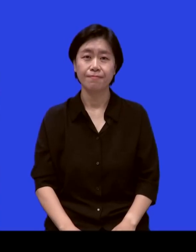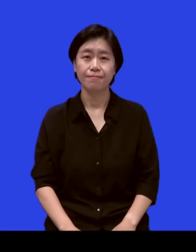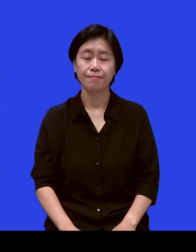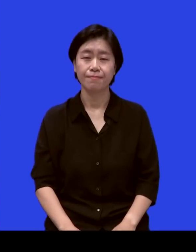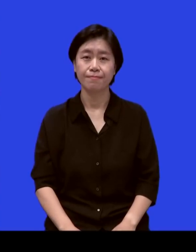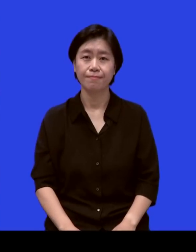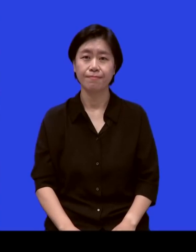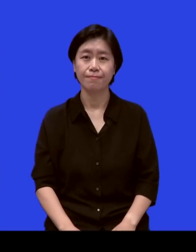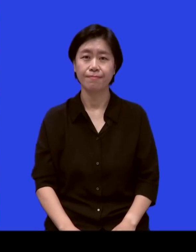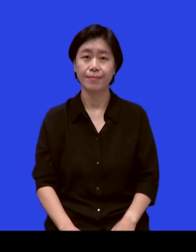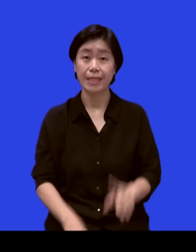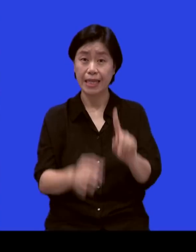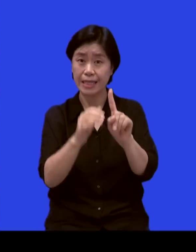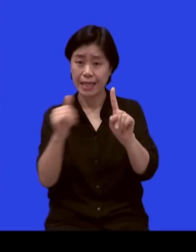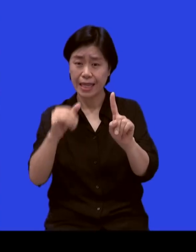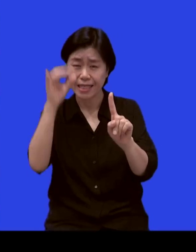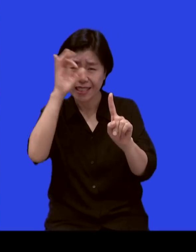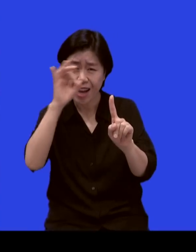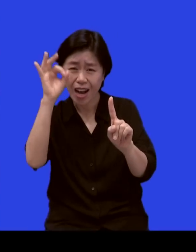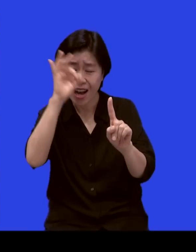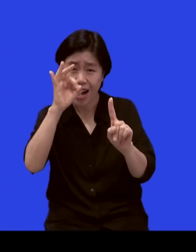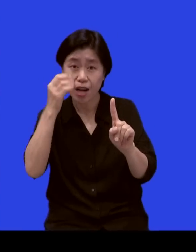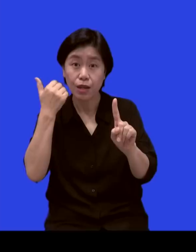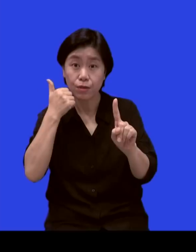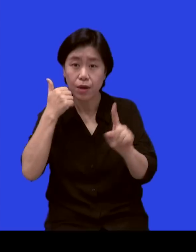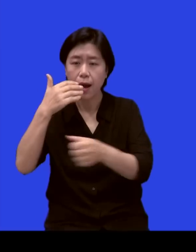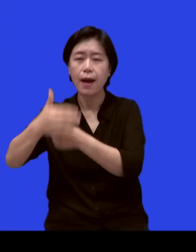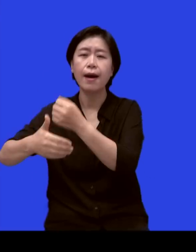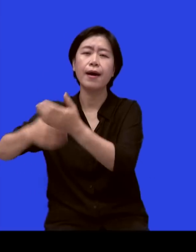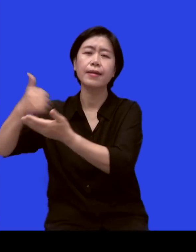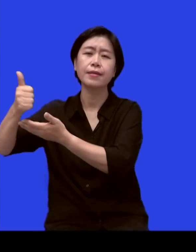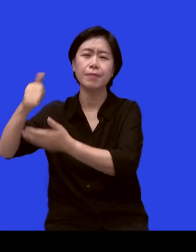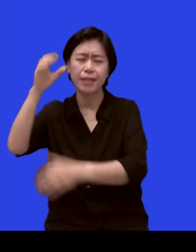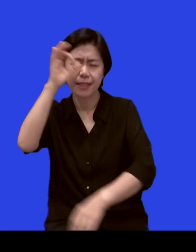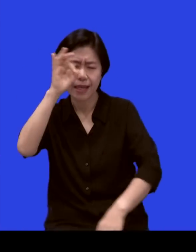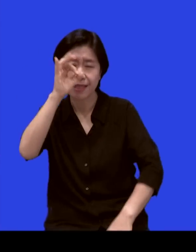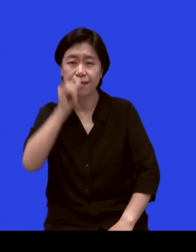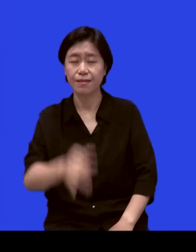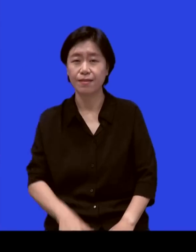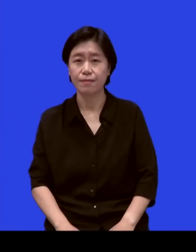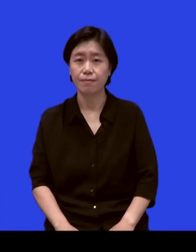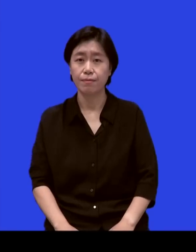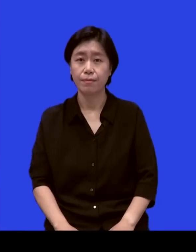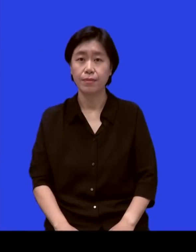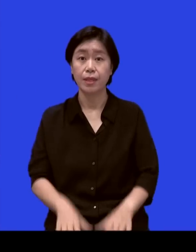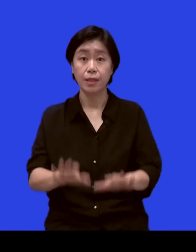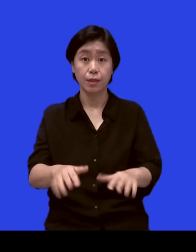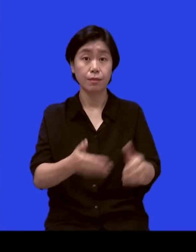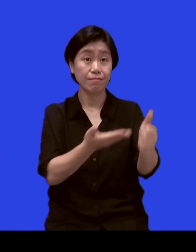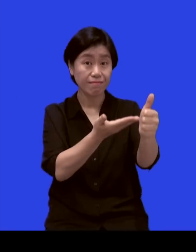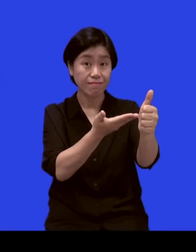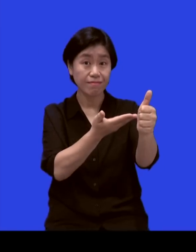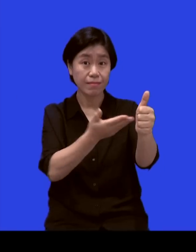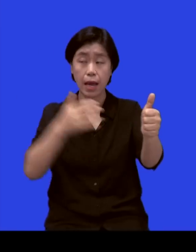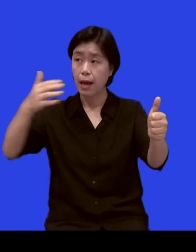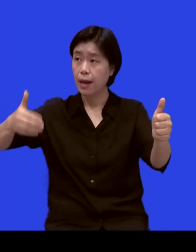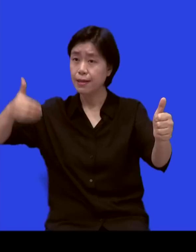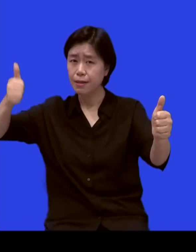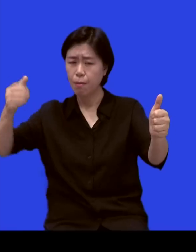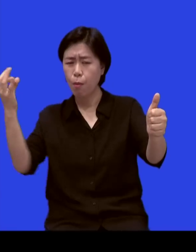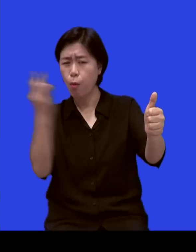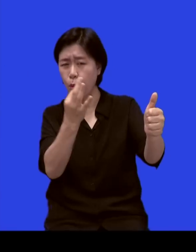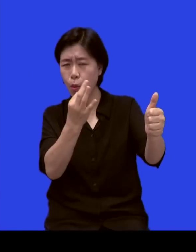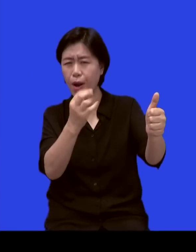위해서 한 명을 찾잖아요. 근데 주님이 찾은 한 명이신 것 같아요. 네, 대표님이 가족을